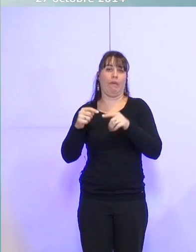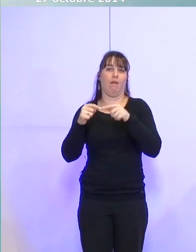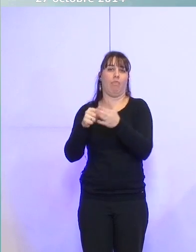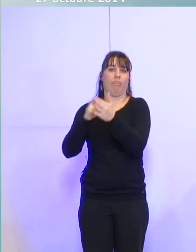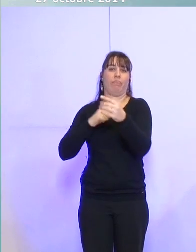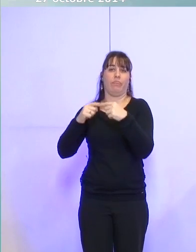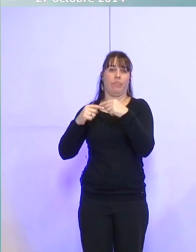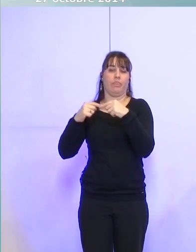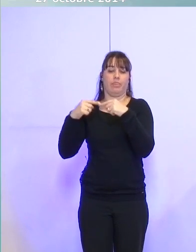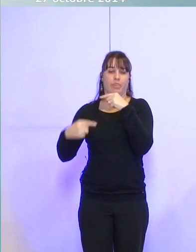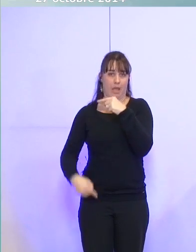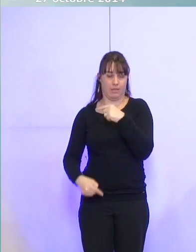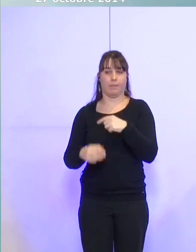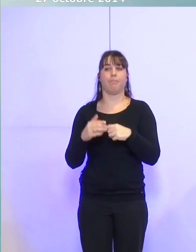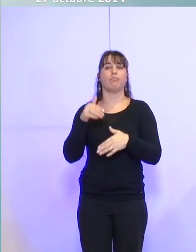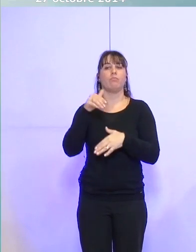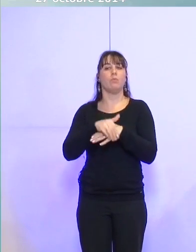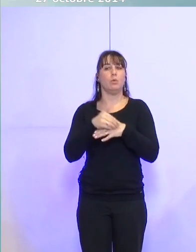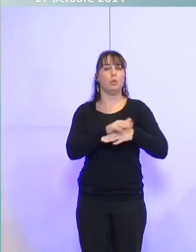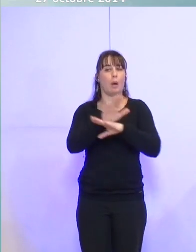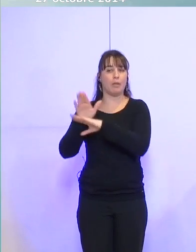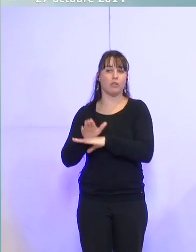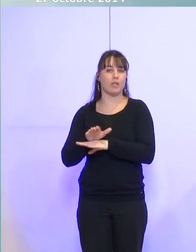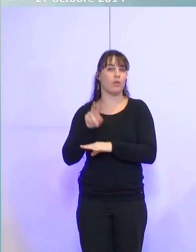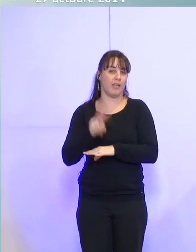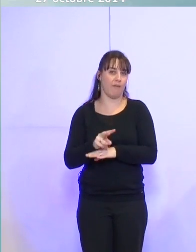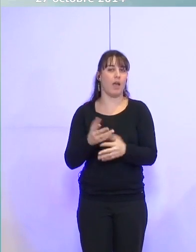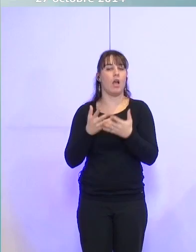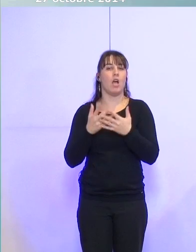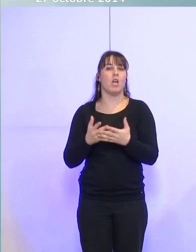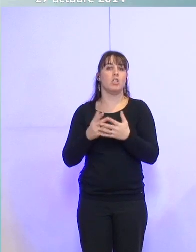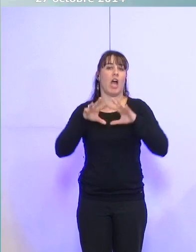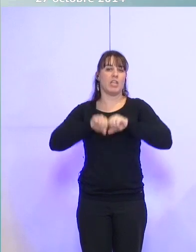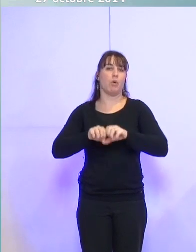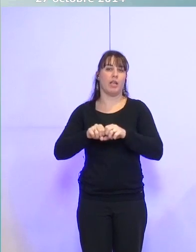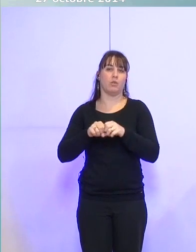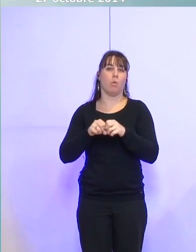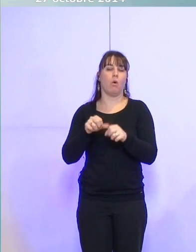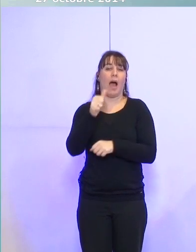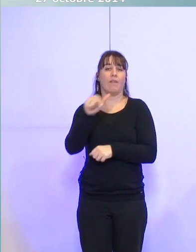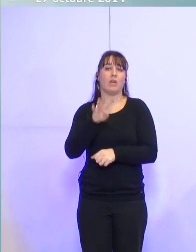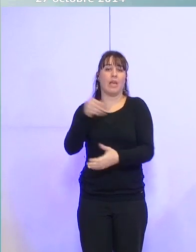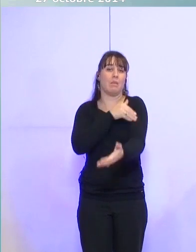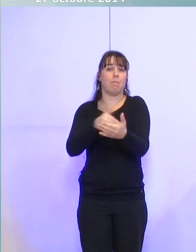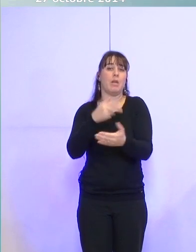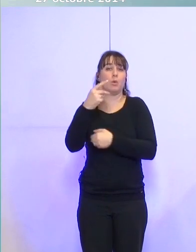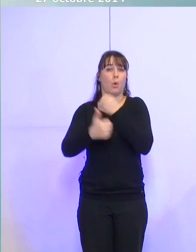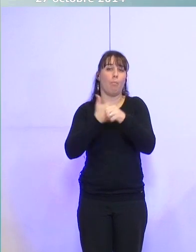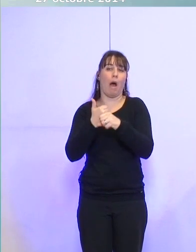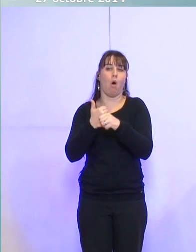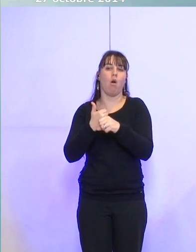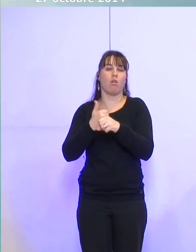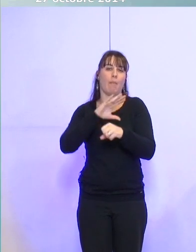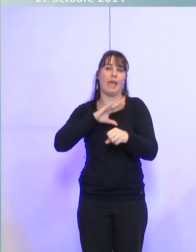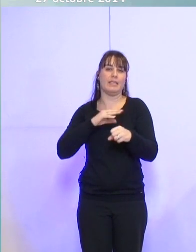le ballon d'air de la délibération présentée ce soir, qui allège les charges d'exploitation de 1,4 million d'euros par an et